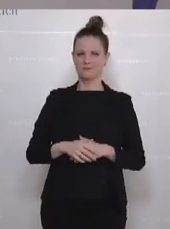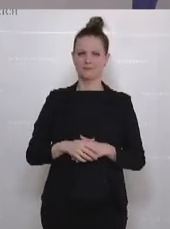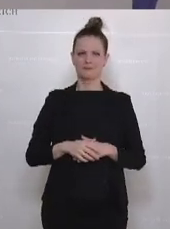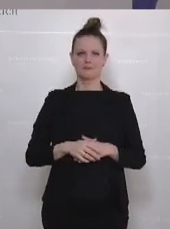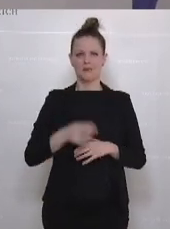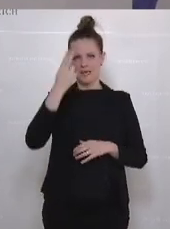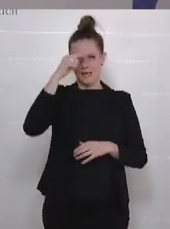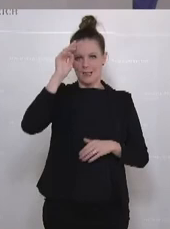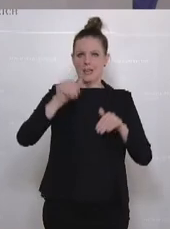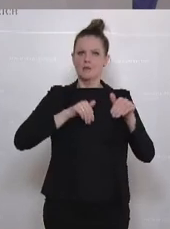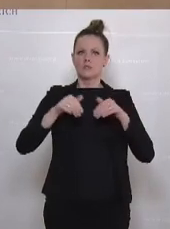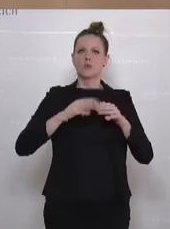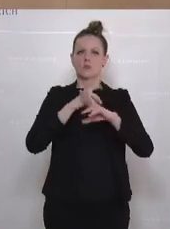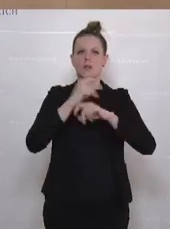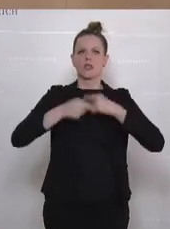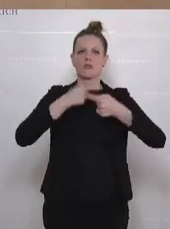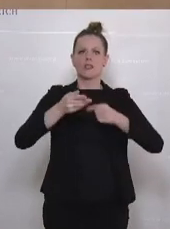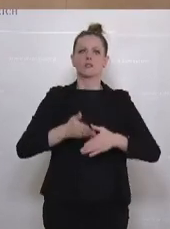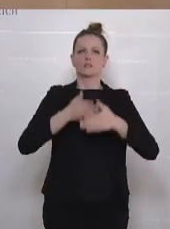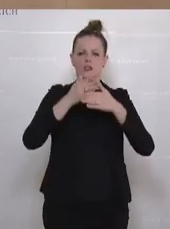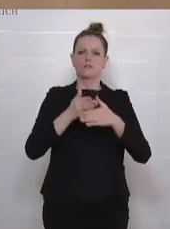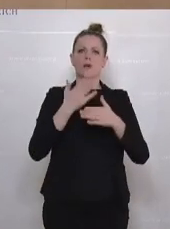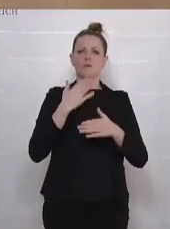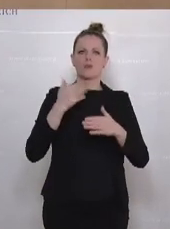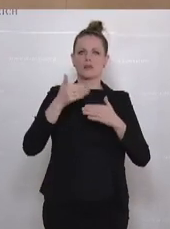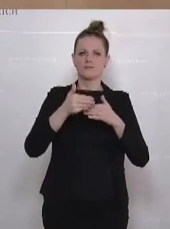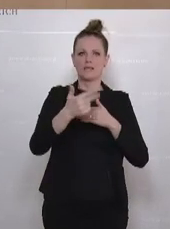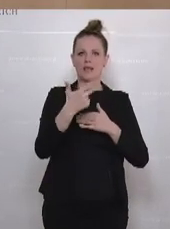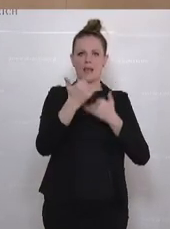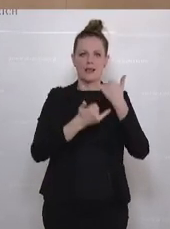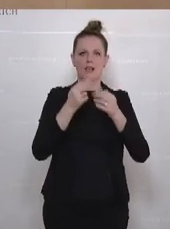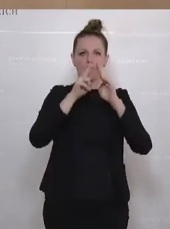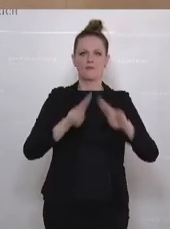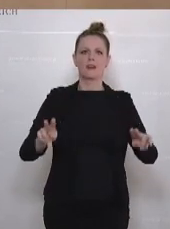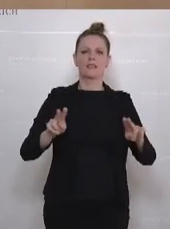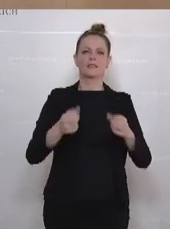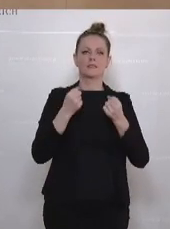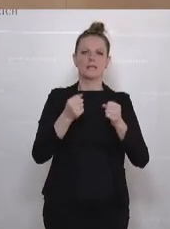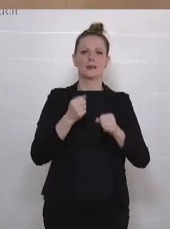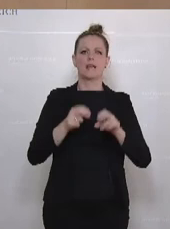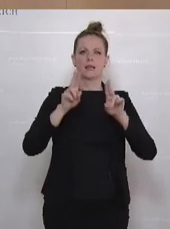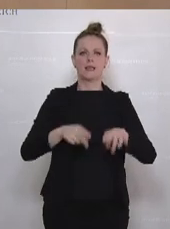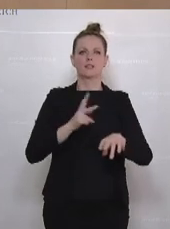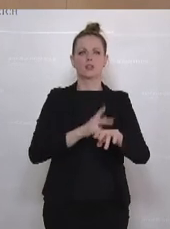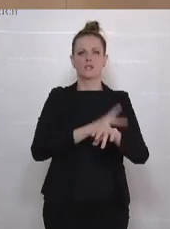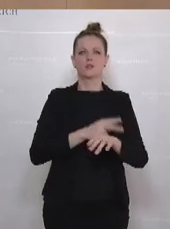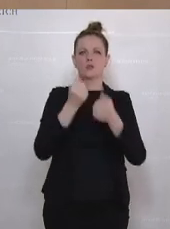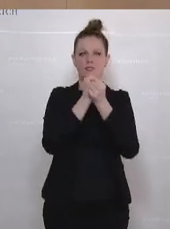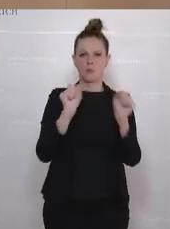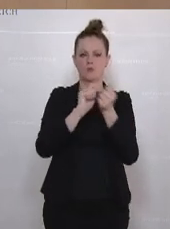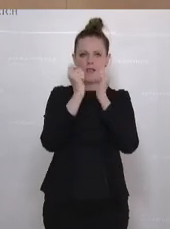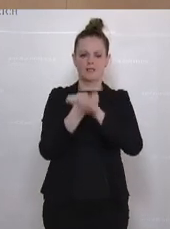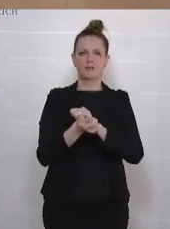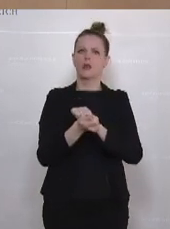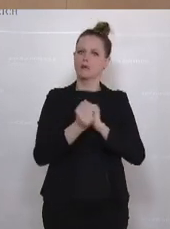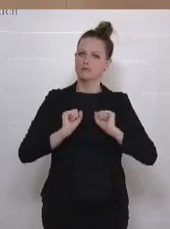Herr Minister, die österreichische Entwicklungshilfe will sich in den nächsten 3 Jahren für Frieden, Sicherheit, Rechtsstaatlichkeit und Demokratisierung einsetzen. Und in